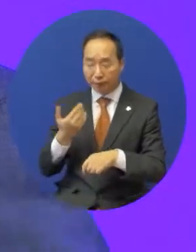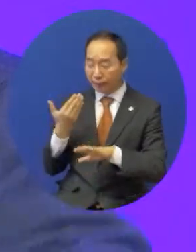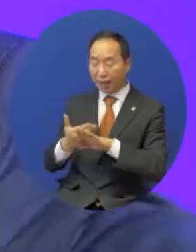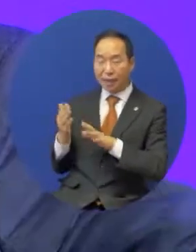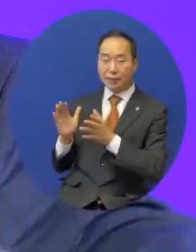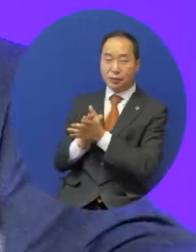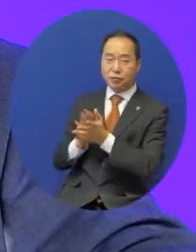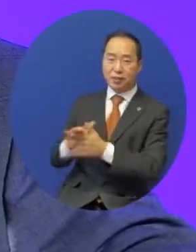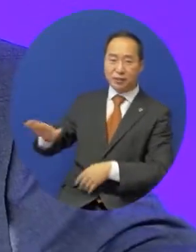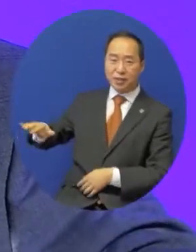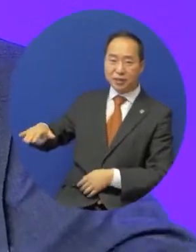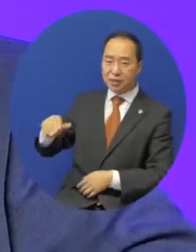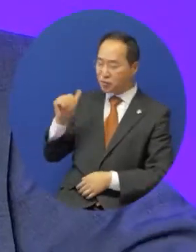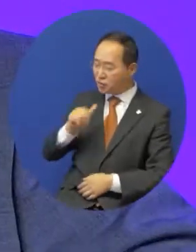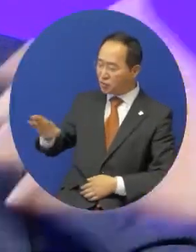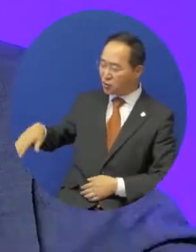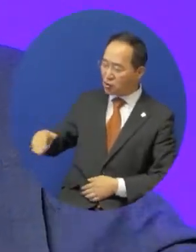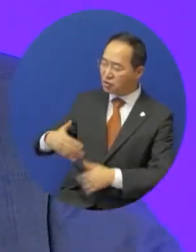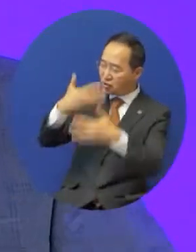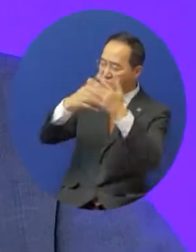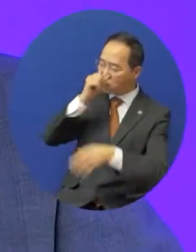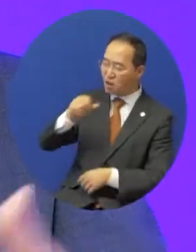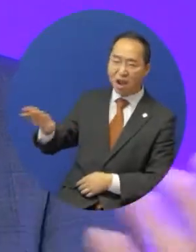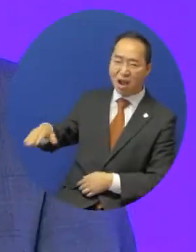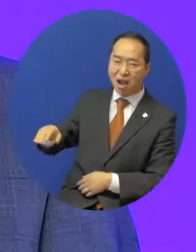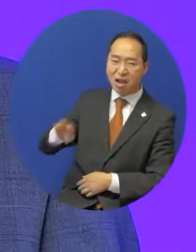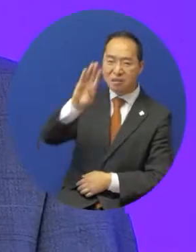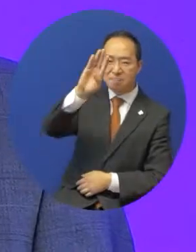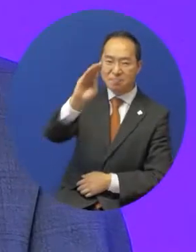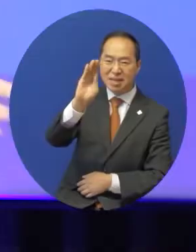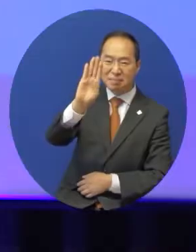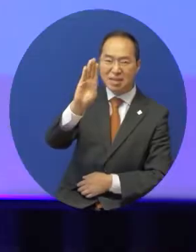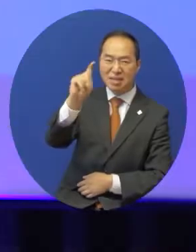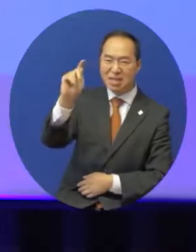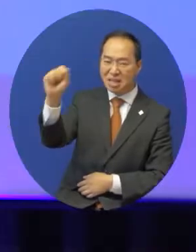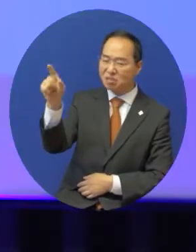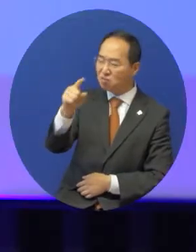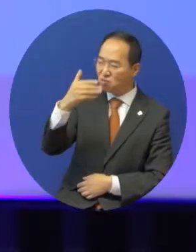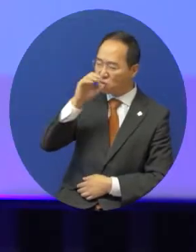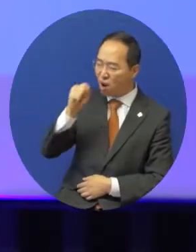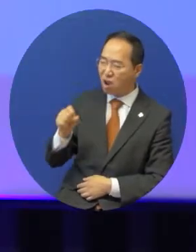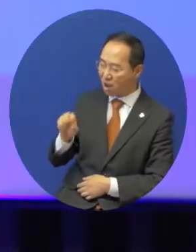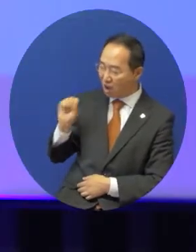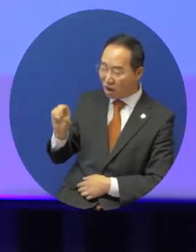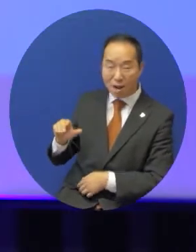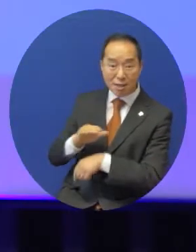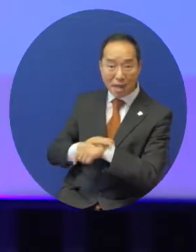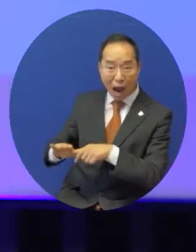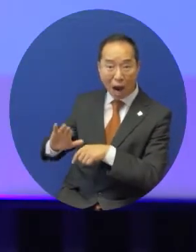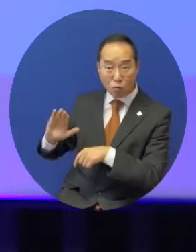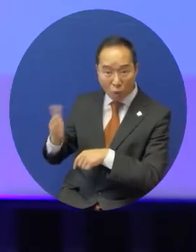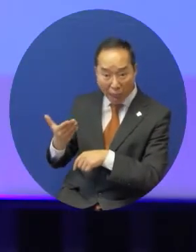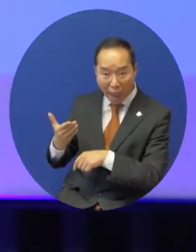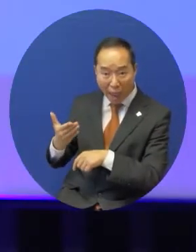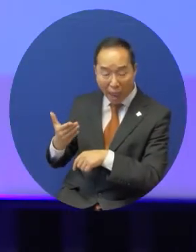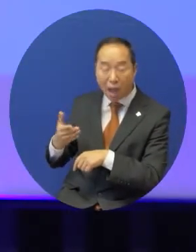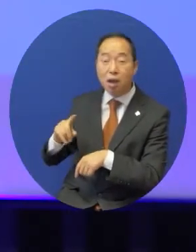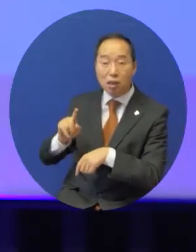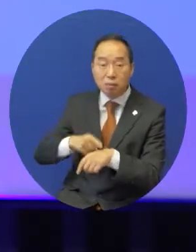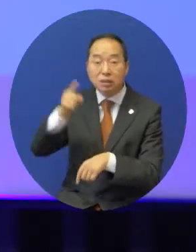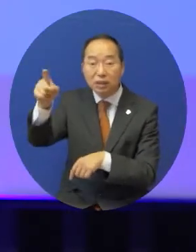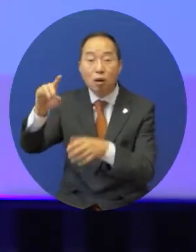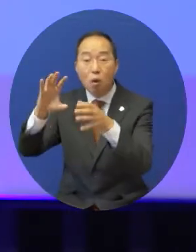그리고 옆에 사람들, 친구한테 소개를 하는 거야. 이거 보라고. 그래서 이게 더잘 되면 이익이